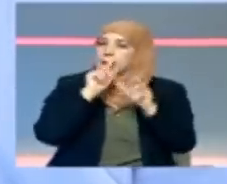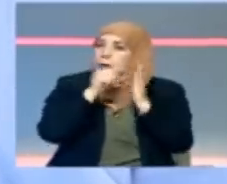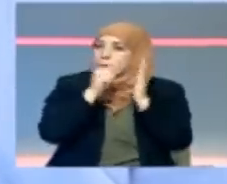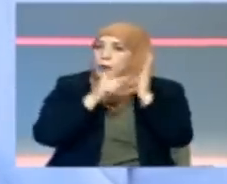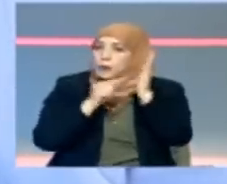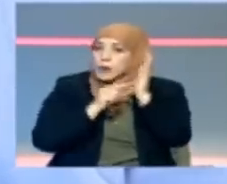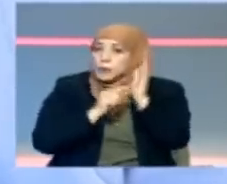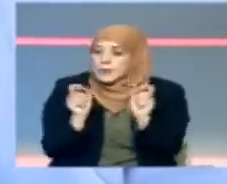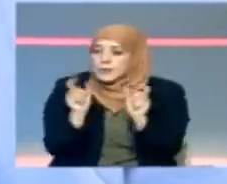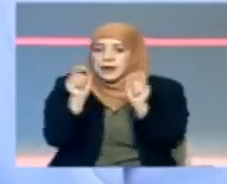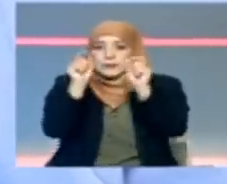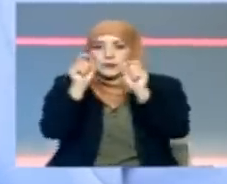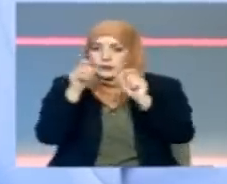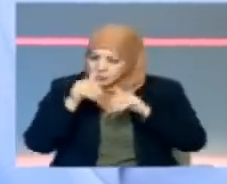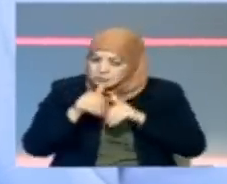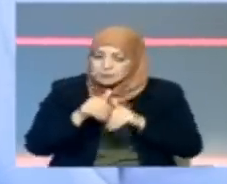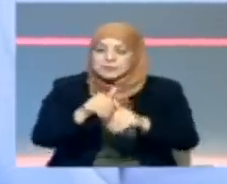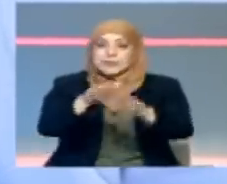بالكدا،